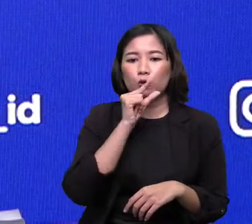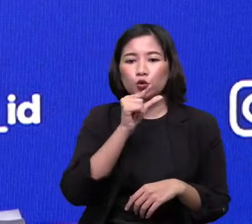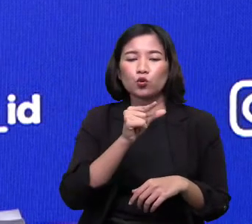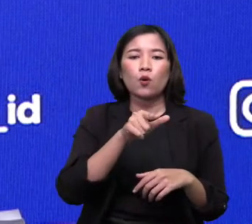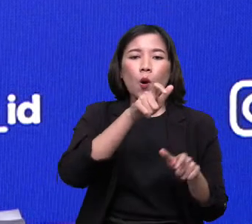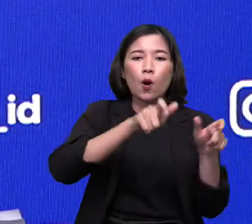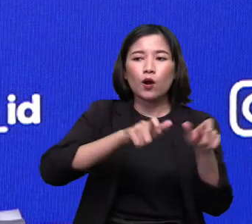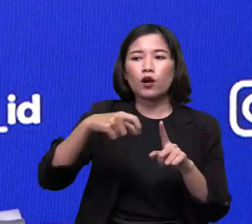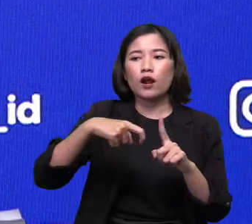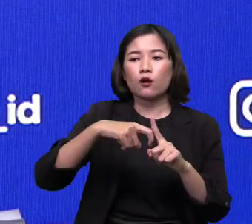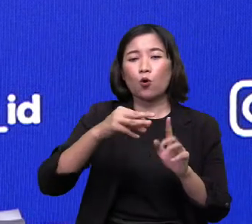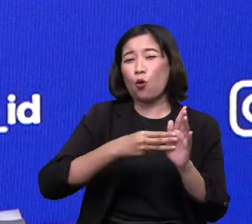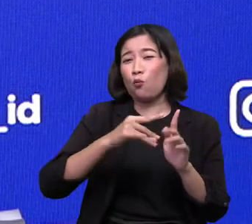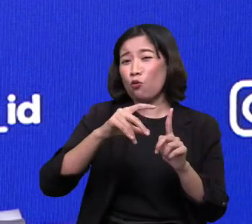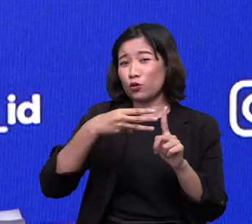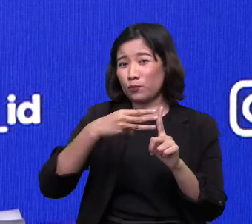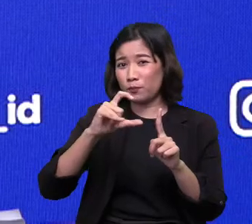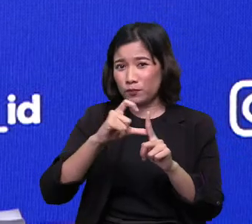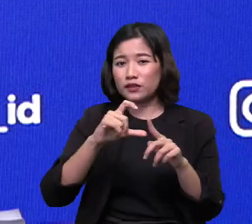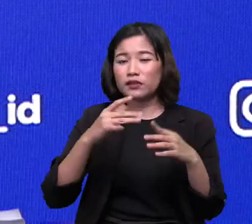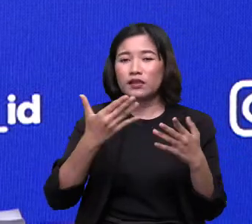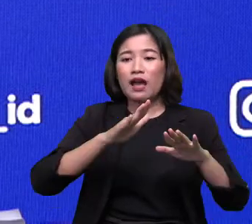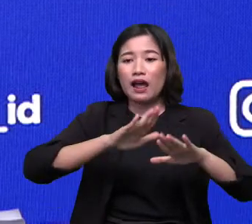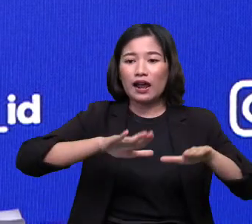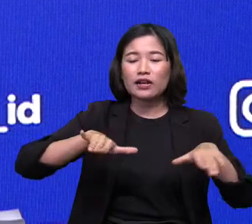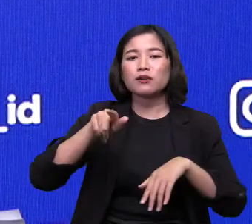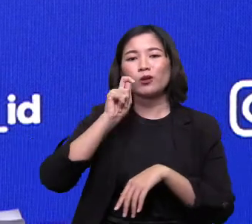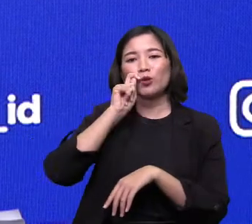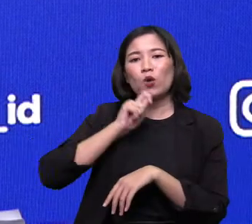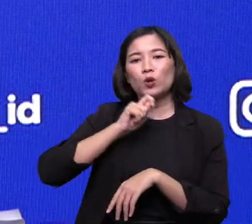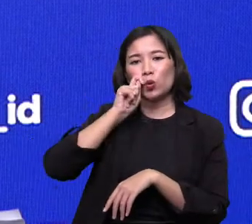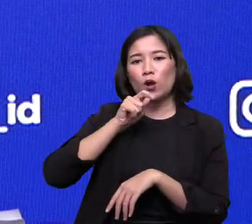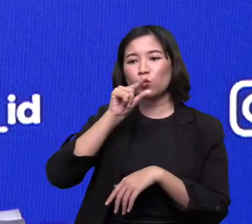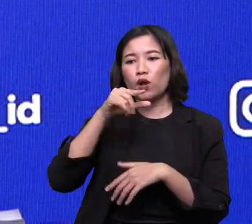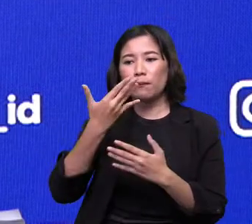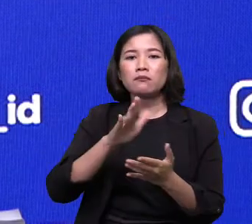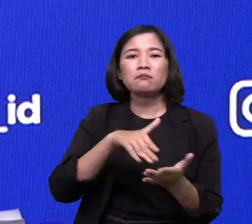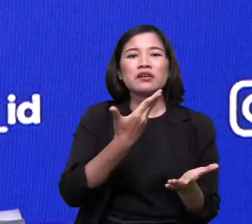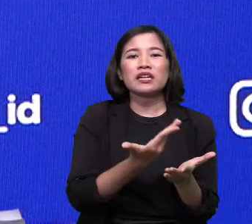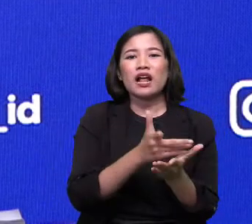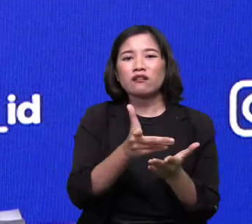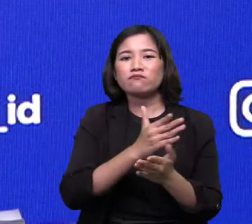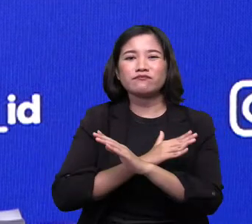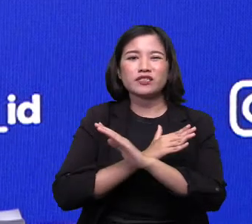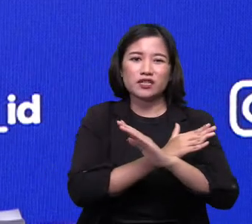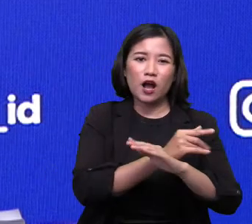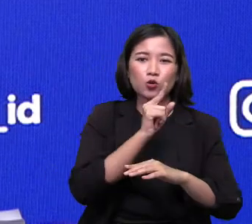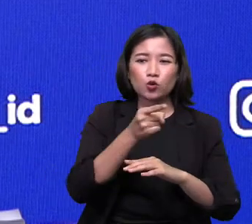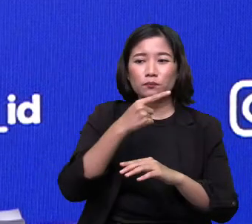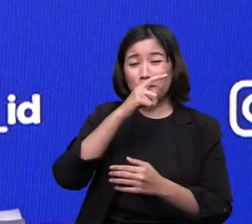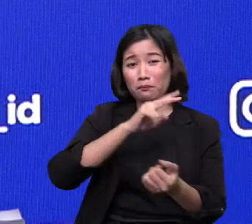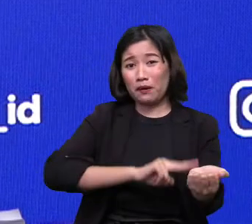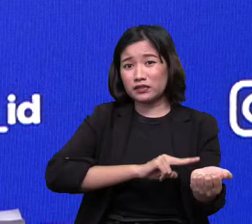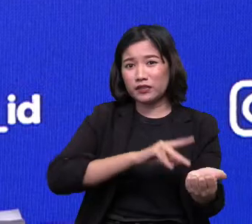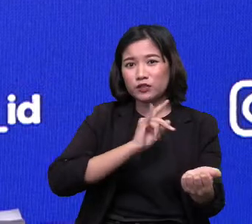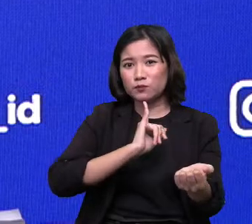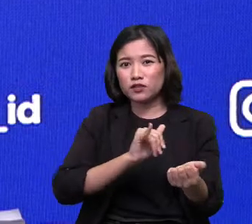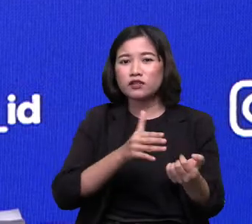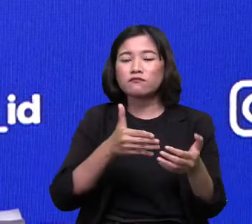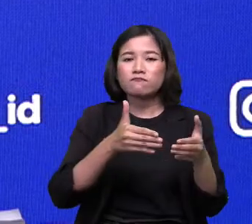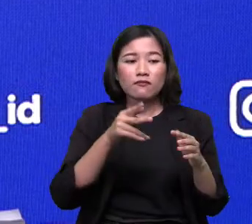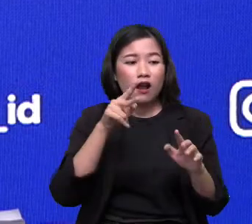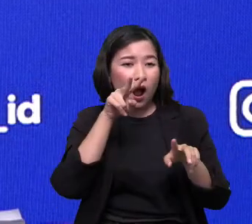dan lansia untuk melindungi dari penyakit parah dan kematian serta perlu pengawasan pada pasien lebih ketat di tempat isolasi